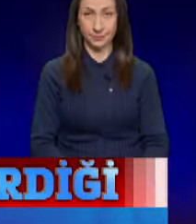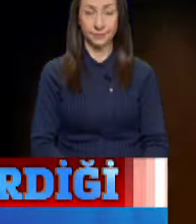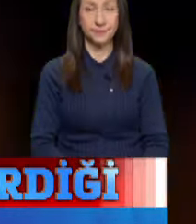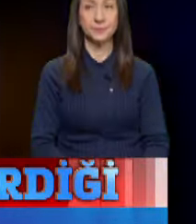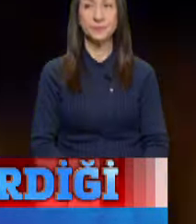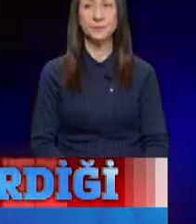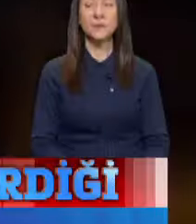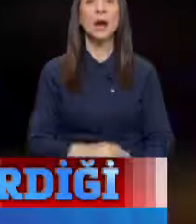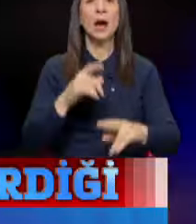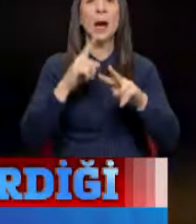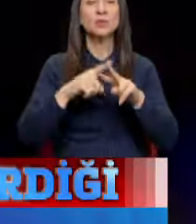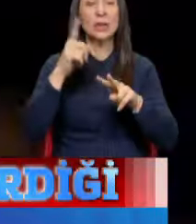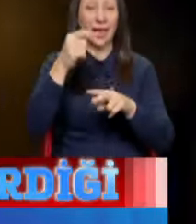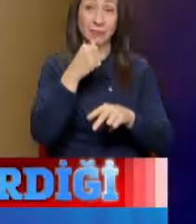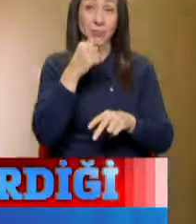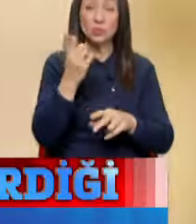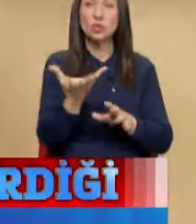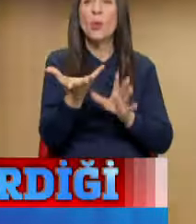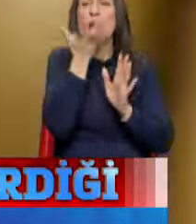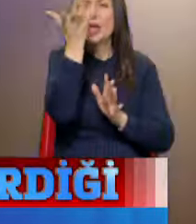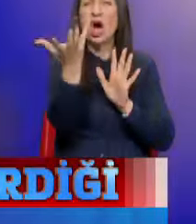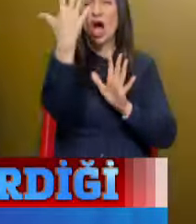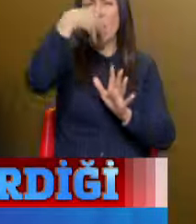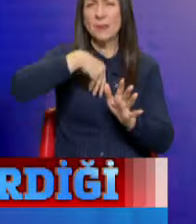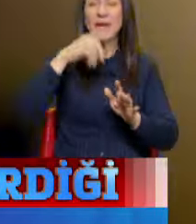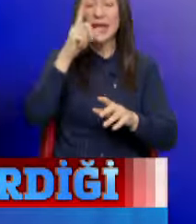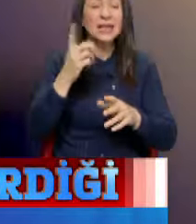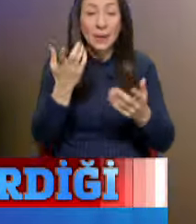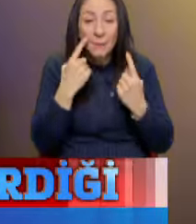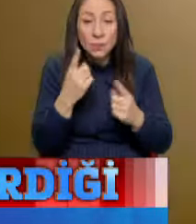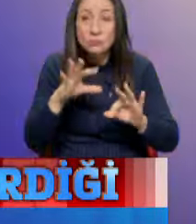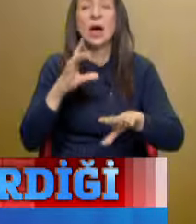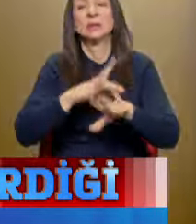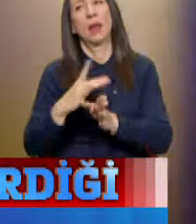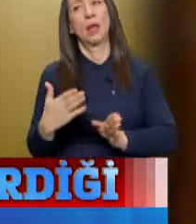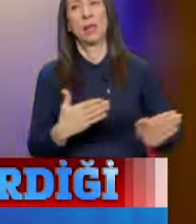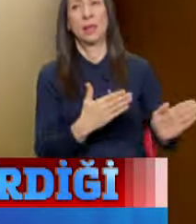etti abkad Alçın Dumandan etkilendi ilk müdahale sonrası hastaneye